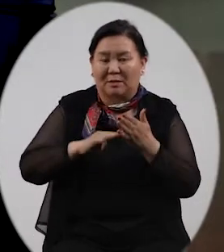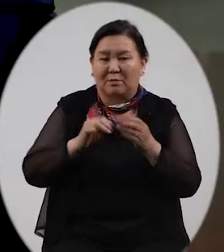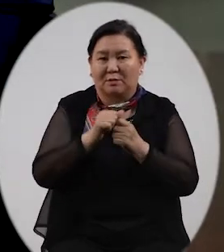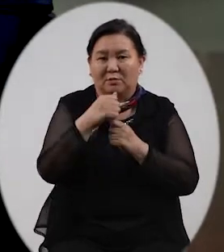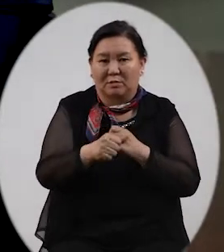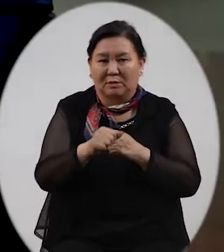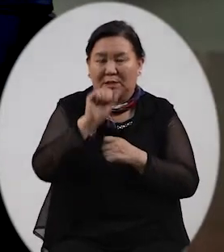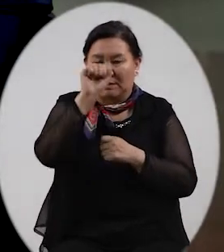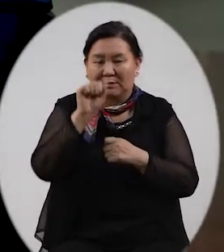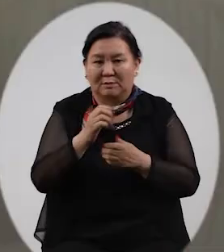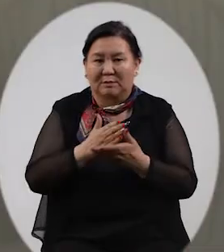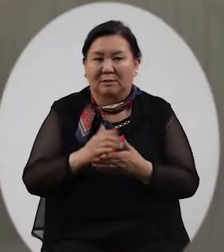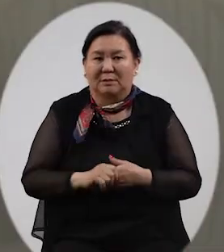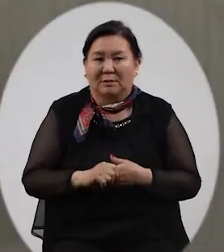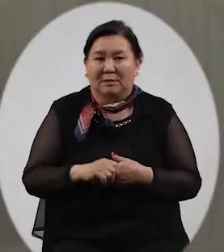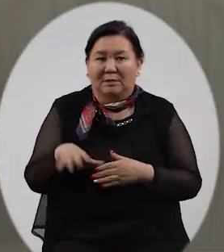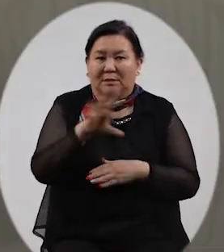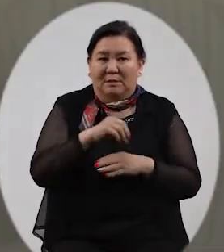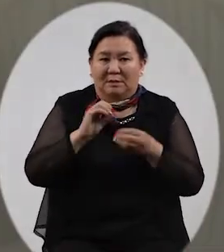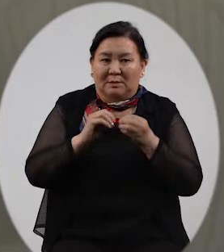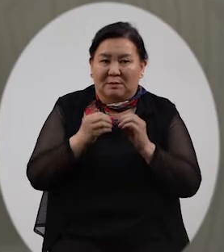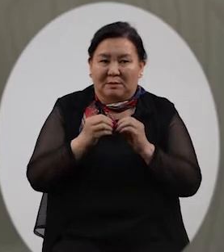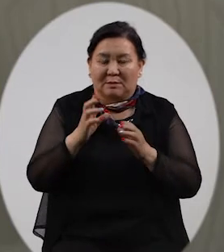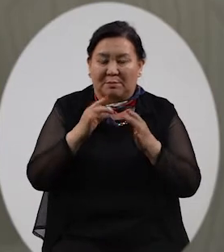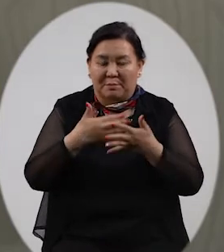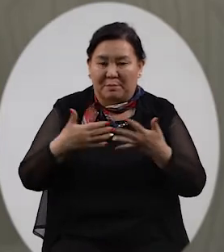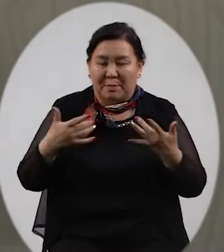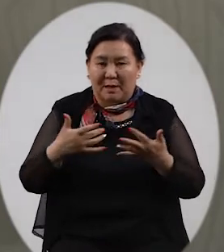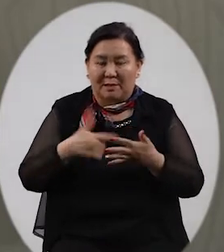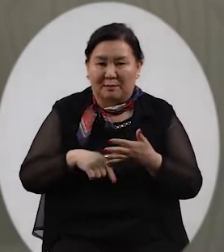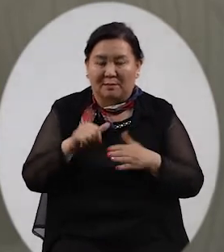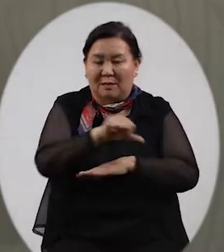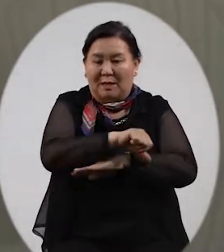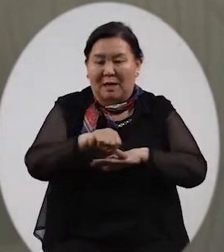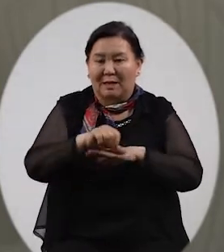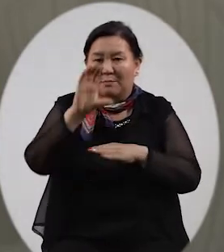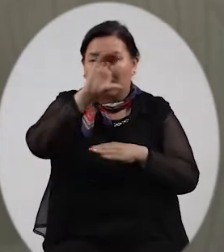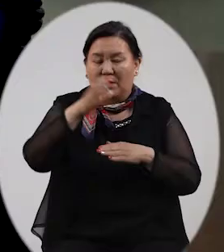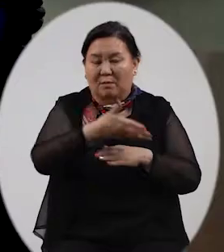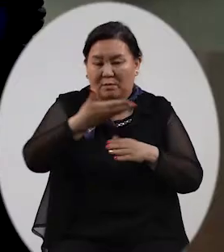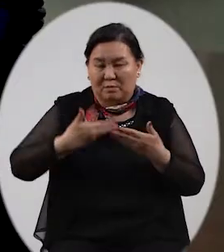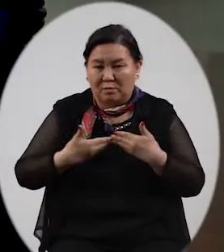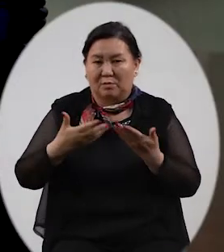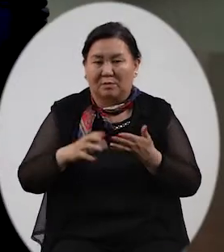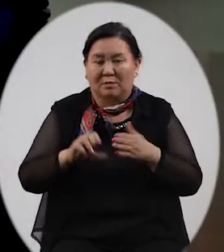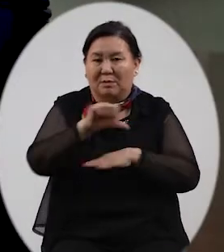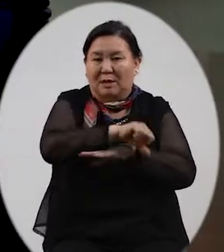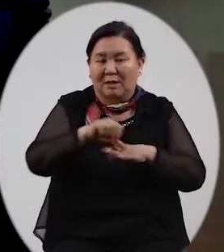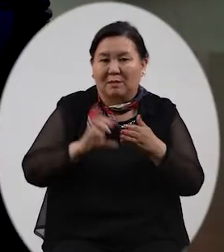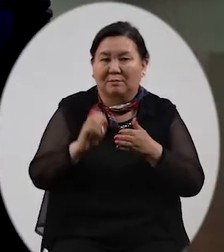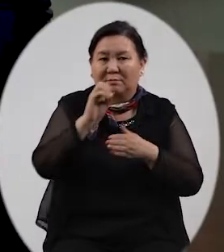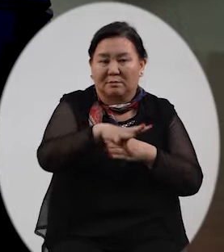ийм асуудлууд байдаг. Тэгэхээр эдгээрийг хийсний дараагаар бараа бүтээгдэхүүний гайлын байгууллагаас олгох эсвэл гайлын хэлээр